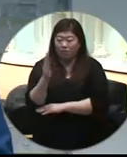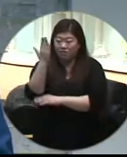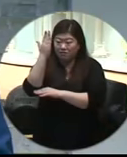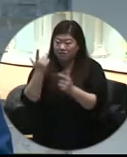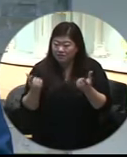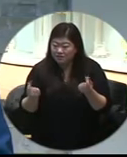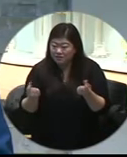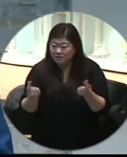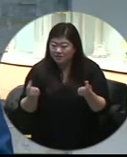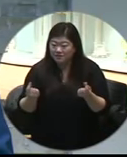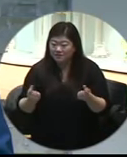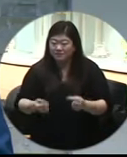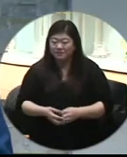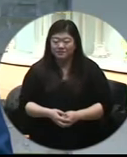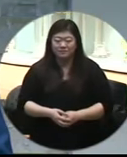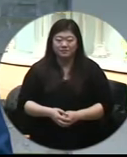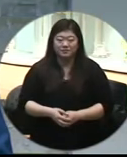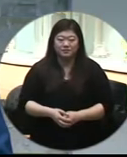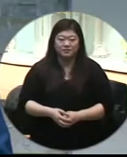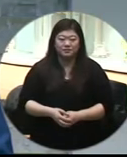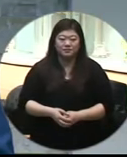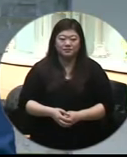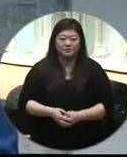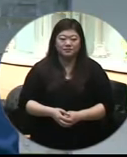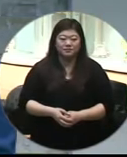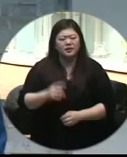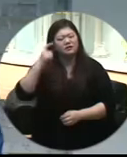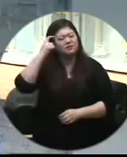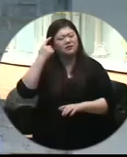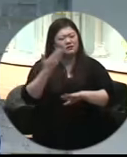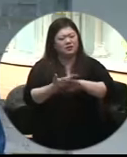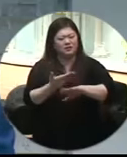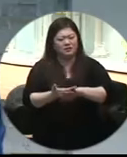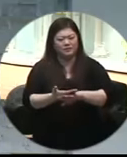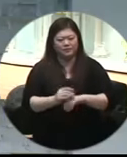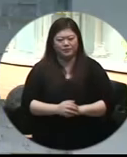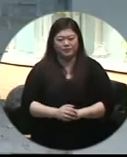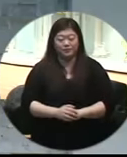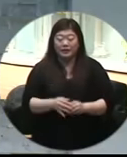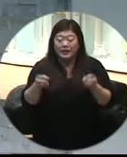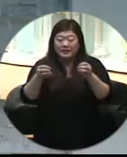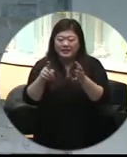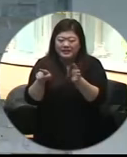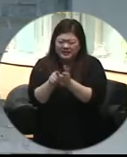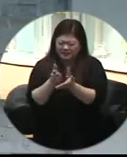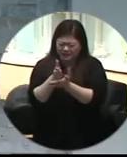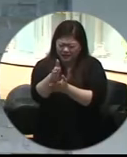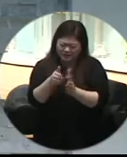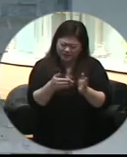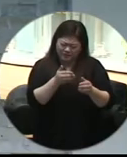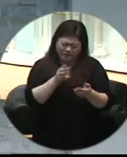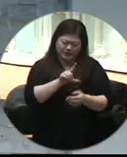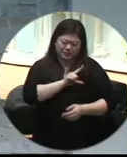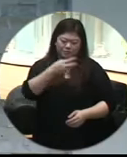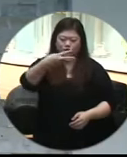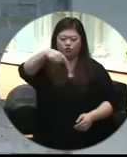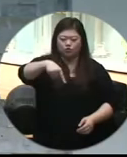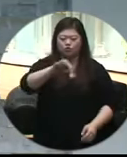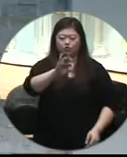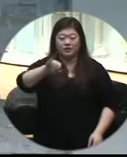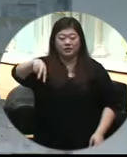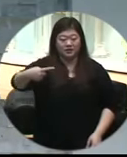영광이에요. 가치관이 다릅니다. 유명한 신학자 C.S. 루이스는 이런 말을